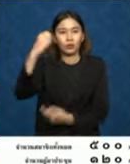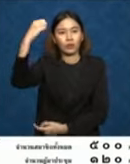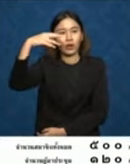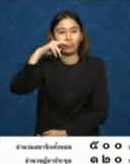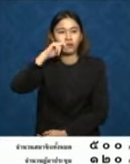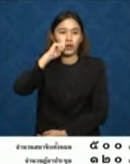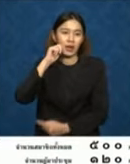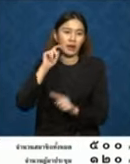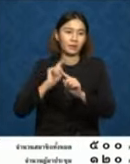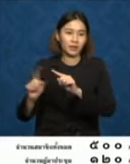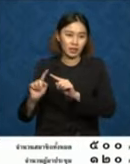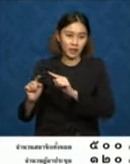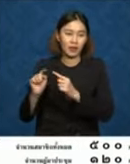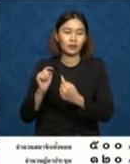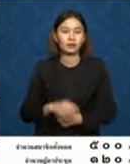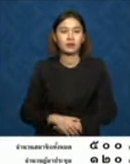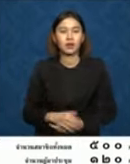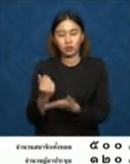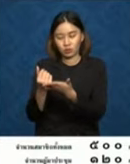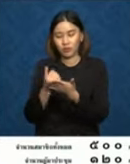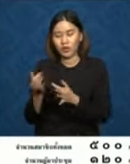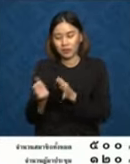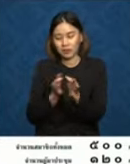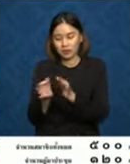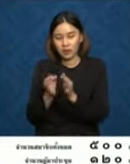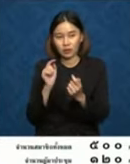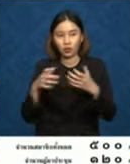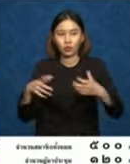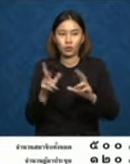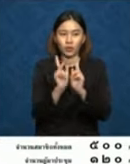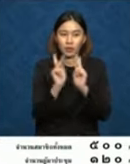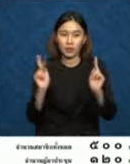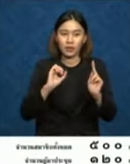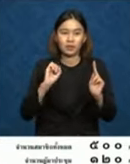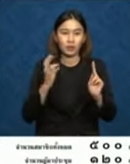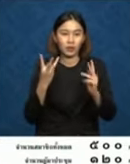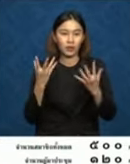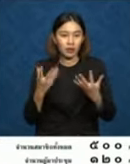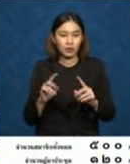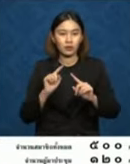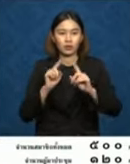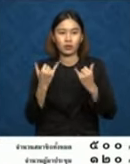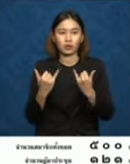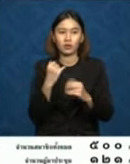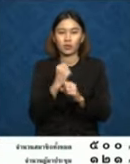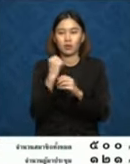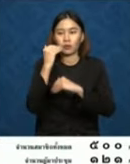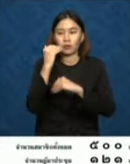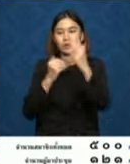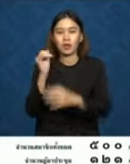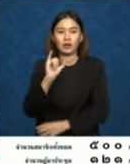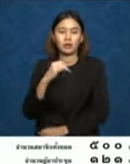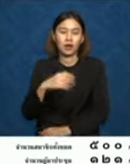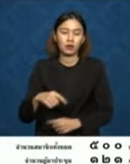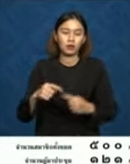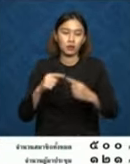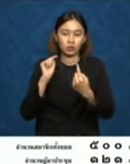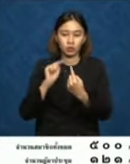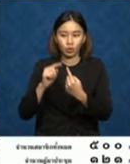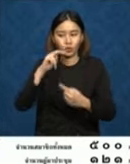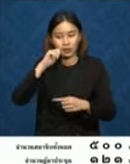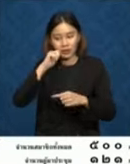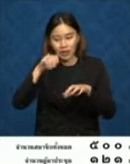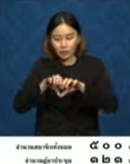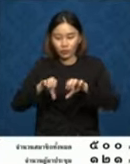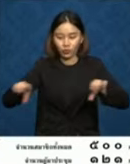นะครับเคยเรียกการเคหะเข้ามาชี้แจงในชั้นกรรมธิการสวัสดิการนะครับแต่ก็ยังไม่มีการทำอะไรเลยนะครับฝาท่อระบายน้ำไฟส่